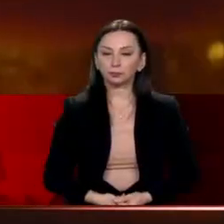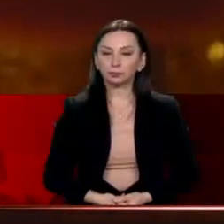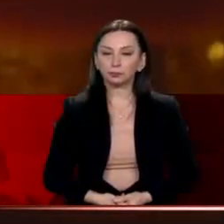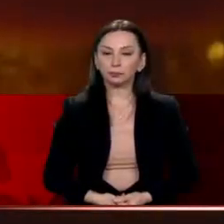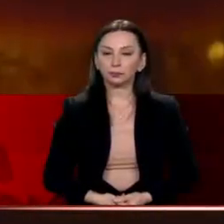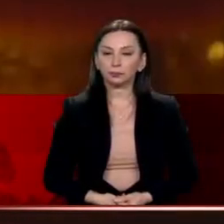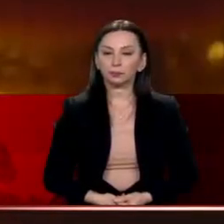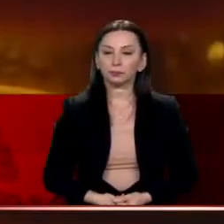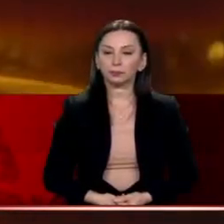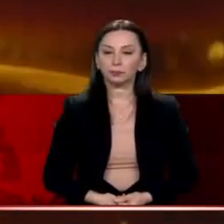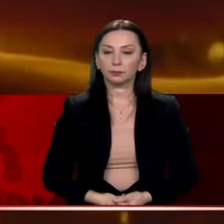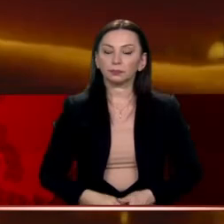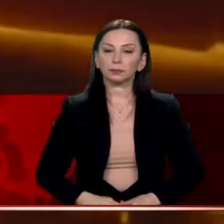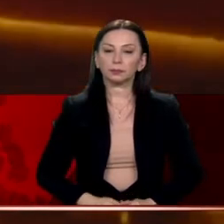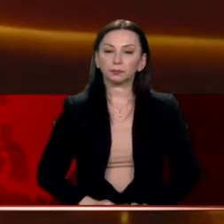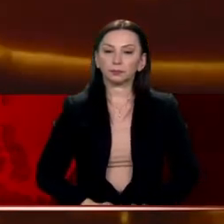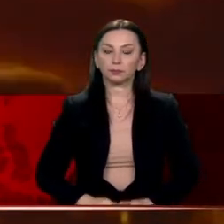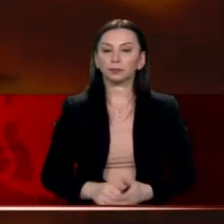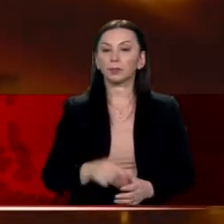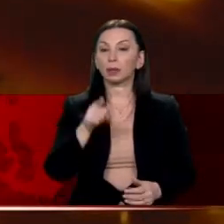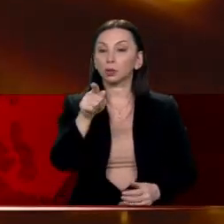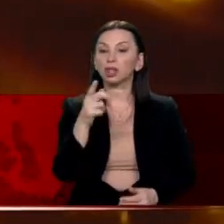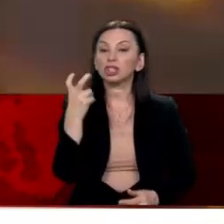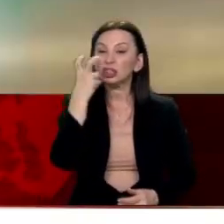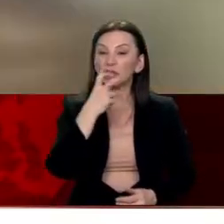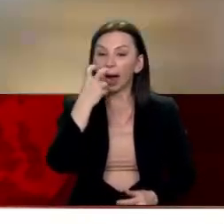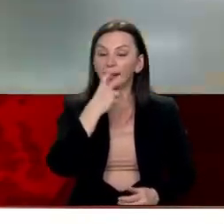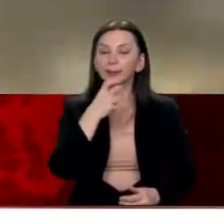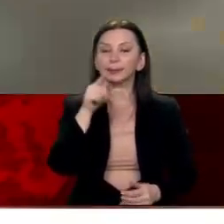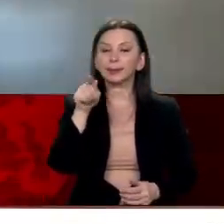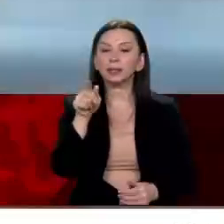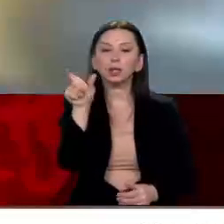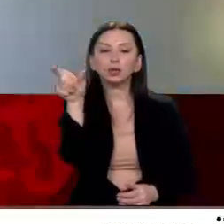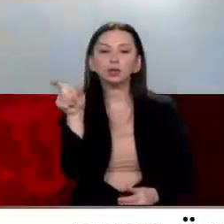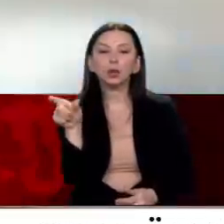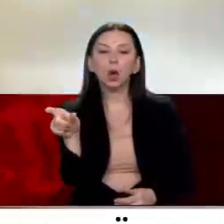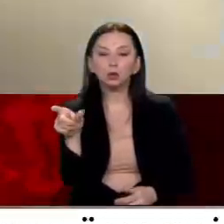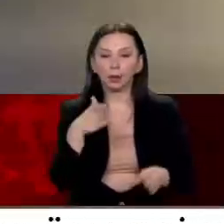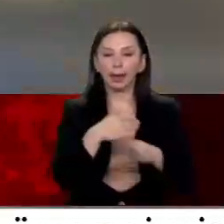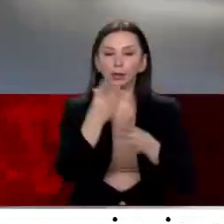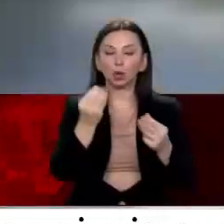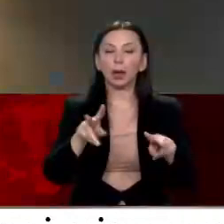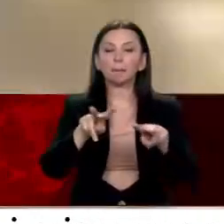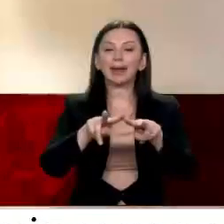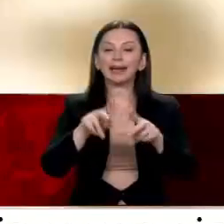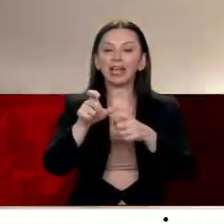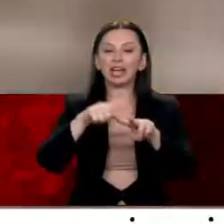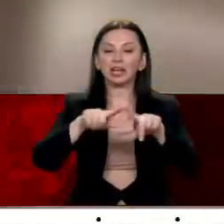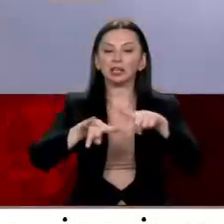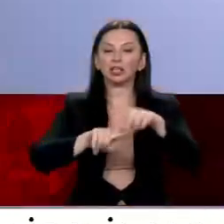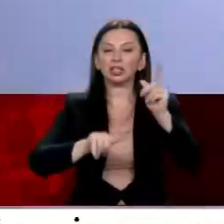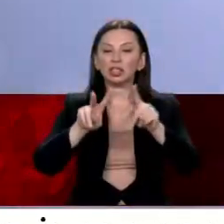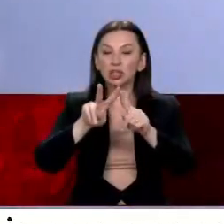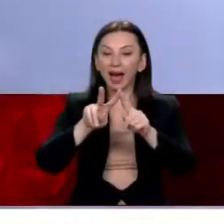buradan, pusulam rüzgar. O şarkısının sözleri adeta gerçek oldu. Melike Şahin'in konseri